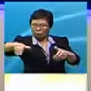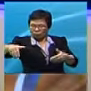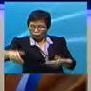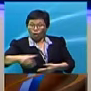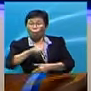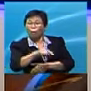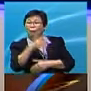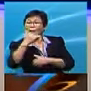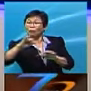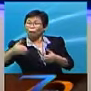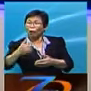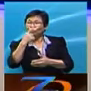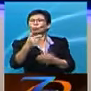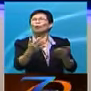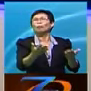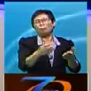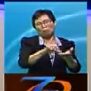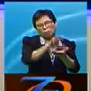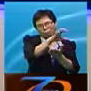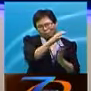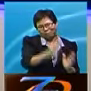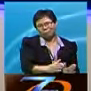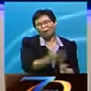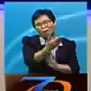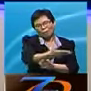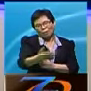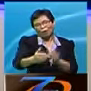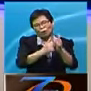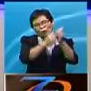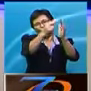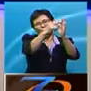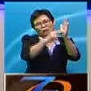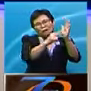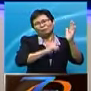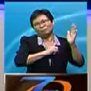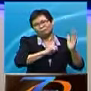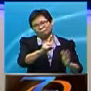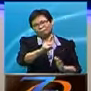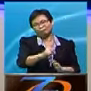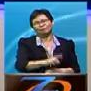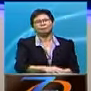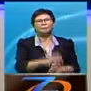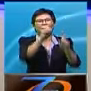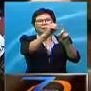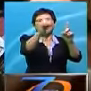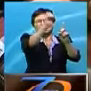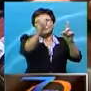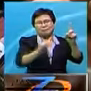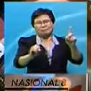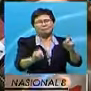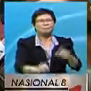diperkenalkan bagi memenuhi permintaan pelabur terhadap produk patuh syariah sepenuhnya.